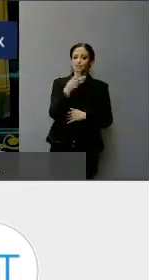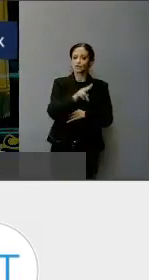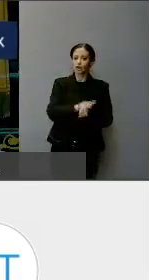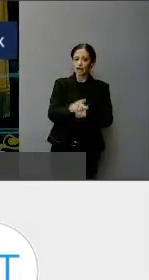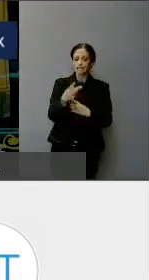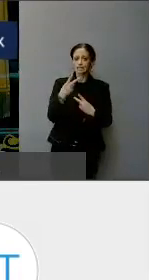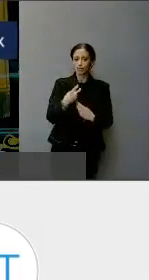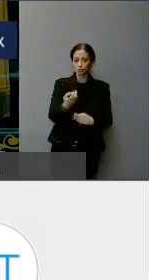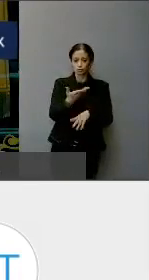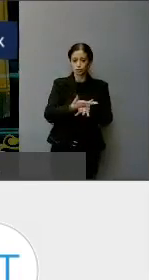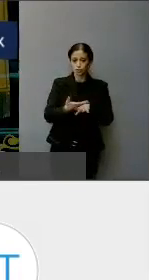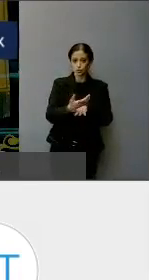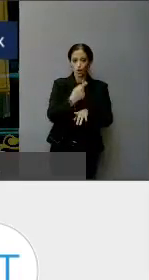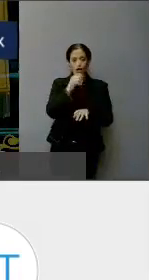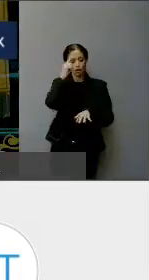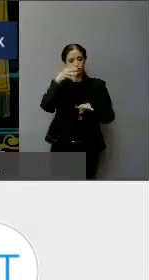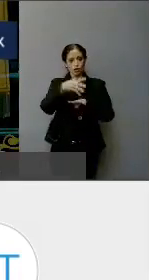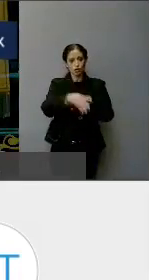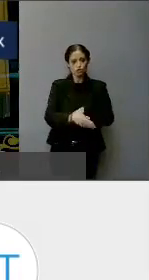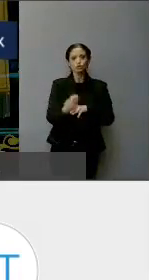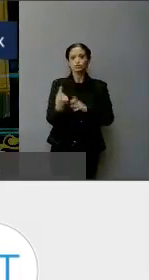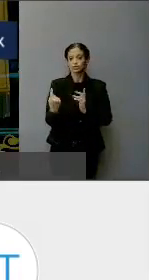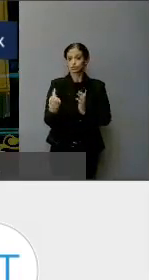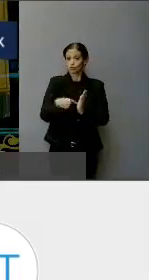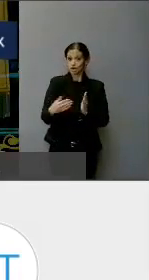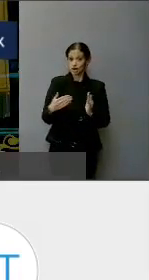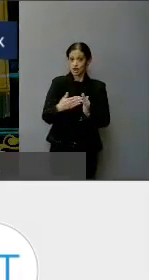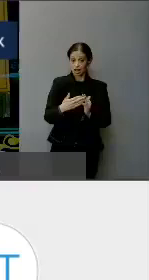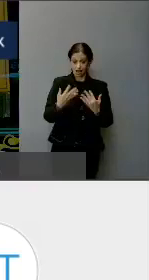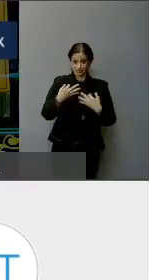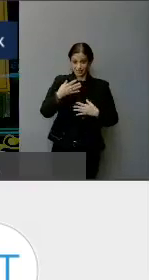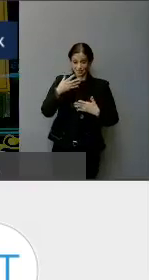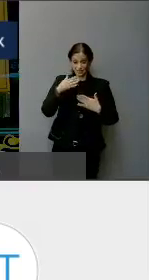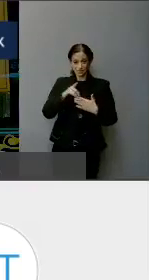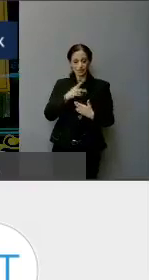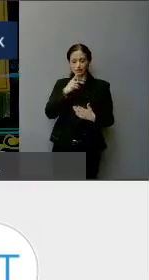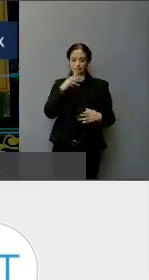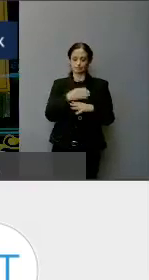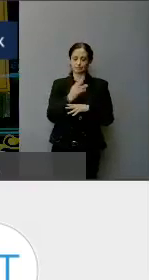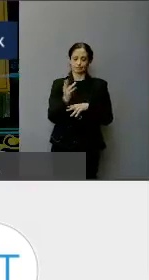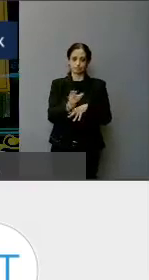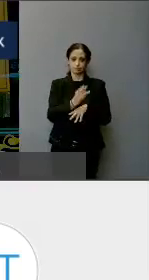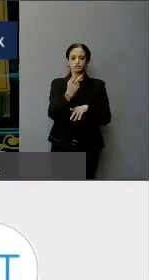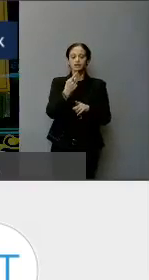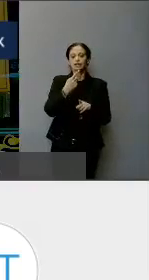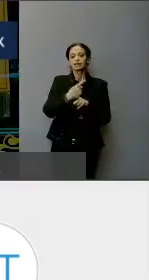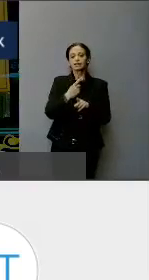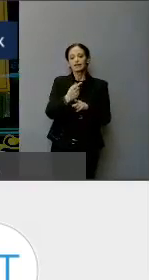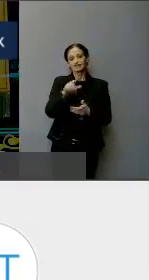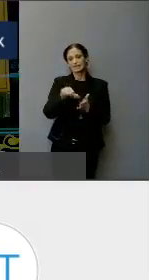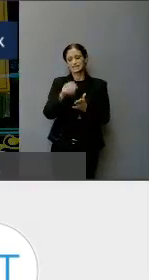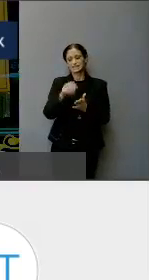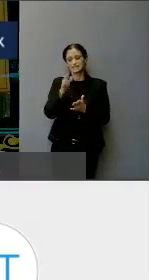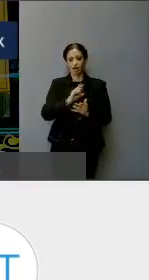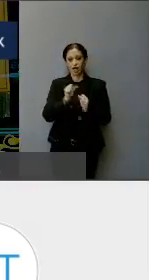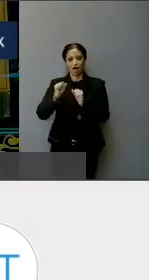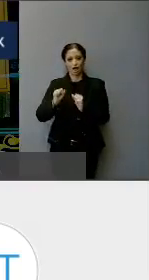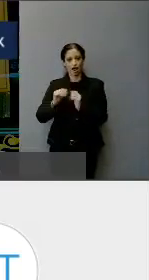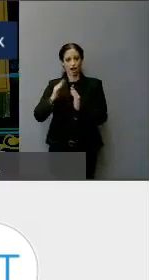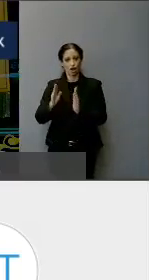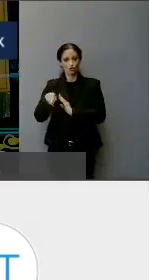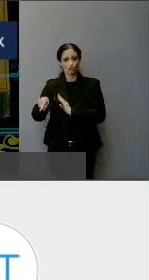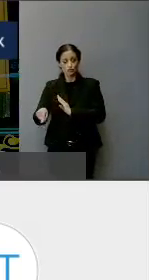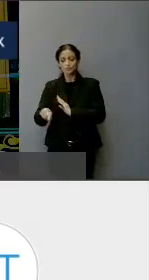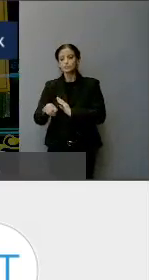che si trovano nell'impossibilità di rientrare nell'abitazione originaria dovrebbero avvalersi una riserva di alloggi 2 alle donne